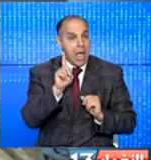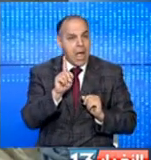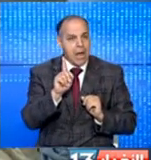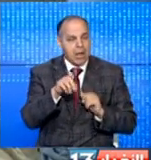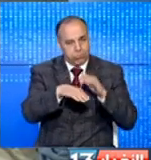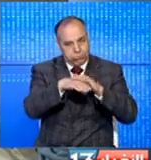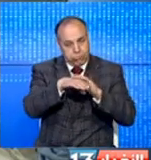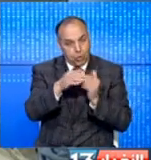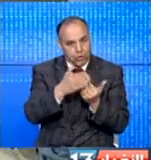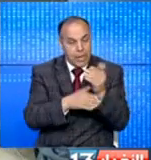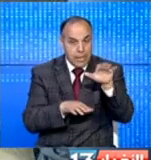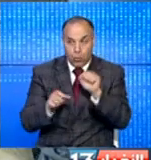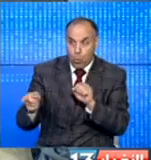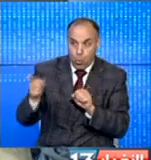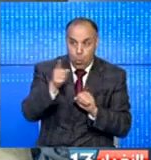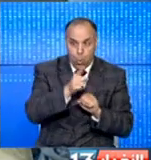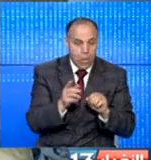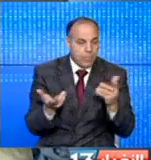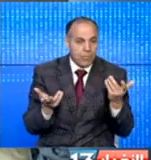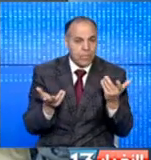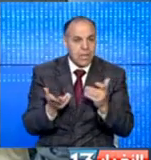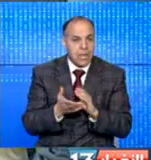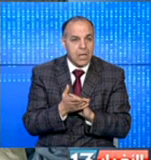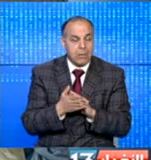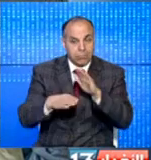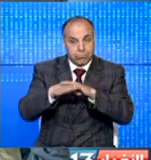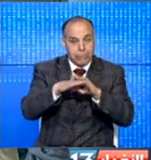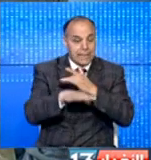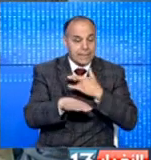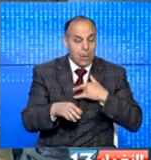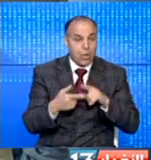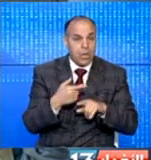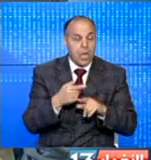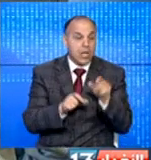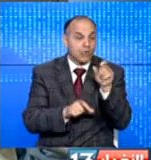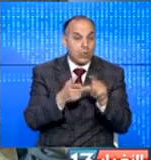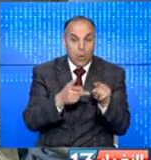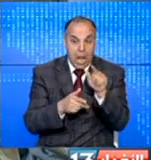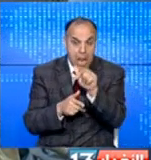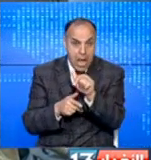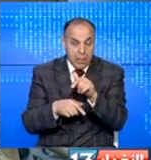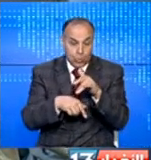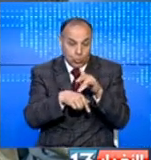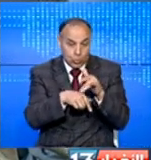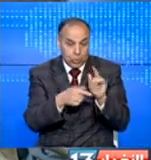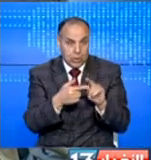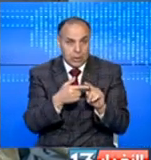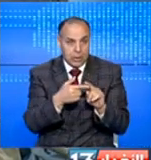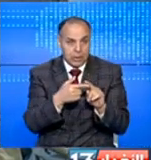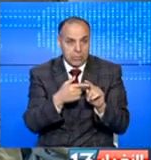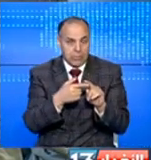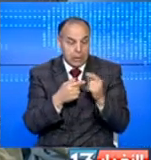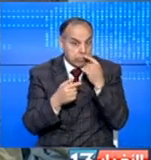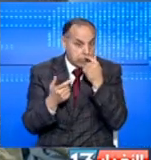نزيدوا نجدوا دعوتنا وعن طريق آلية التوعية الصحية باش الناس اللي عندها عوامل